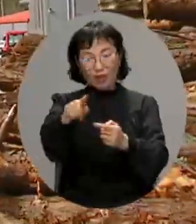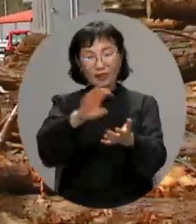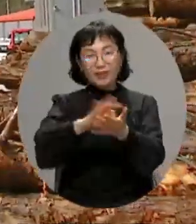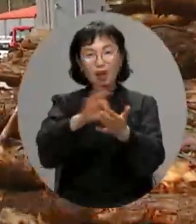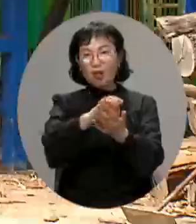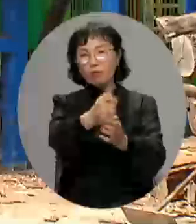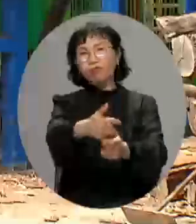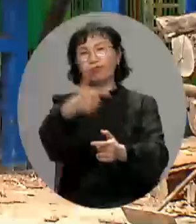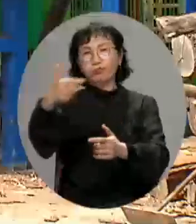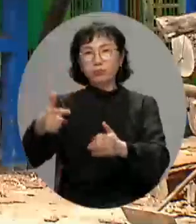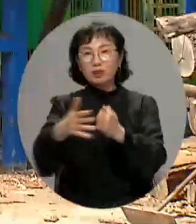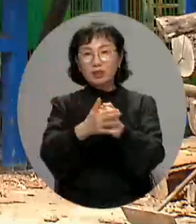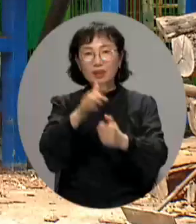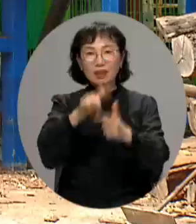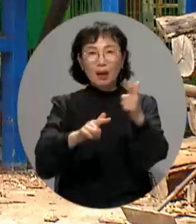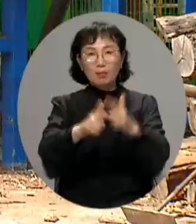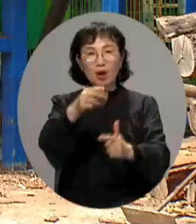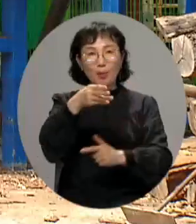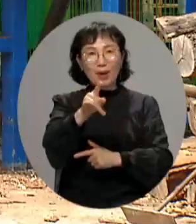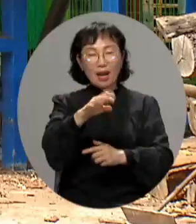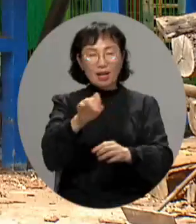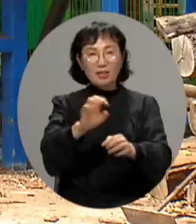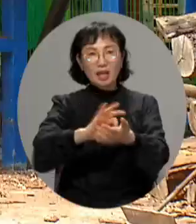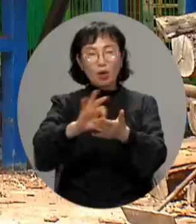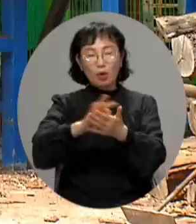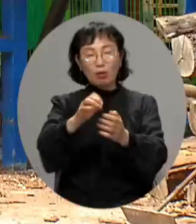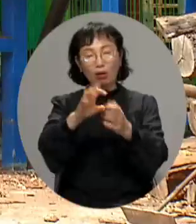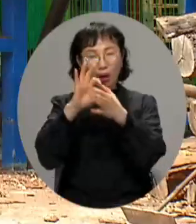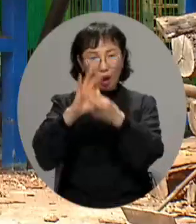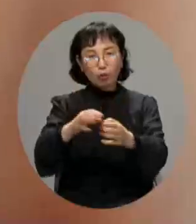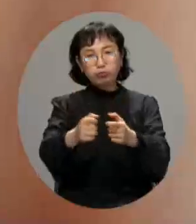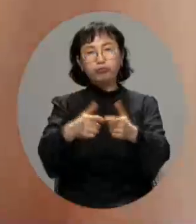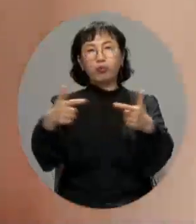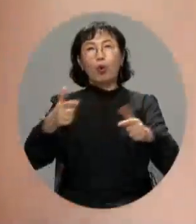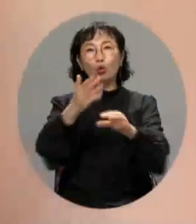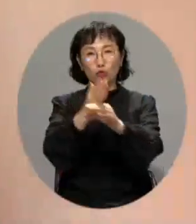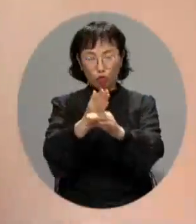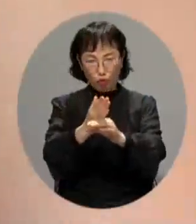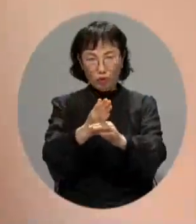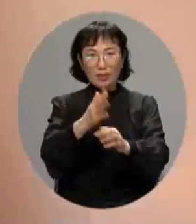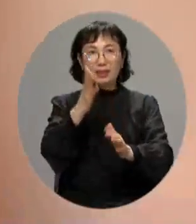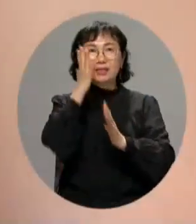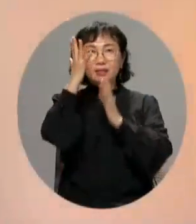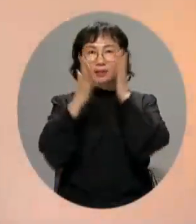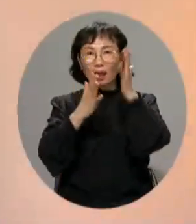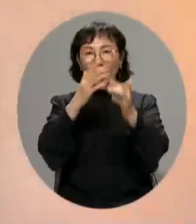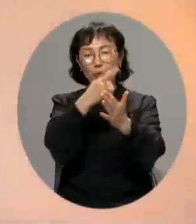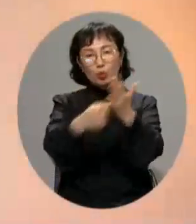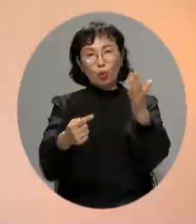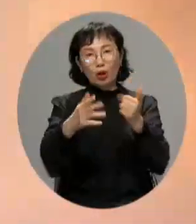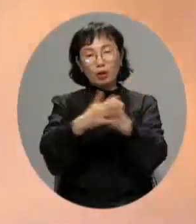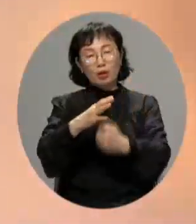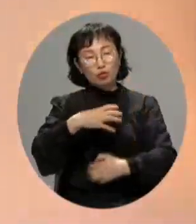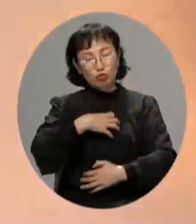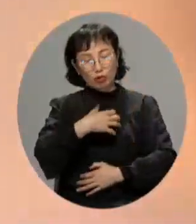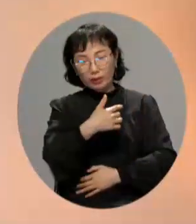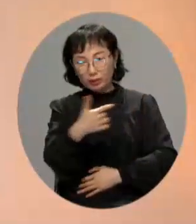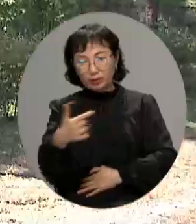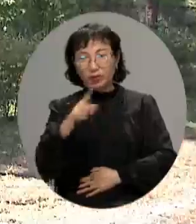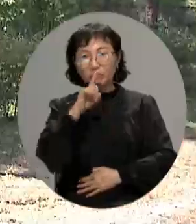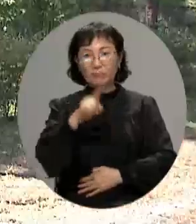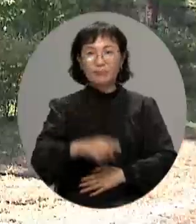급증하면서 목재 펠릿 사용량은 꾸준히 증가하고 있어 그만큼 산림 훼손에 대한 우려도 커지는 것이